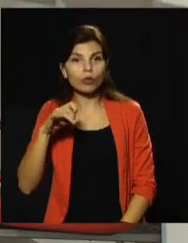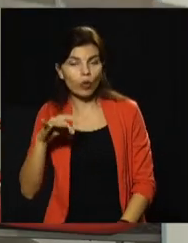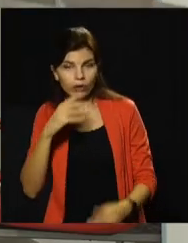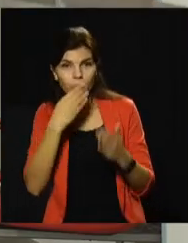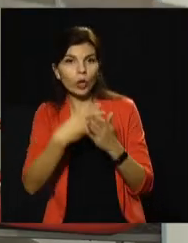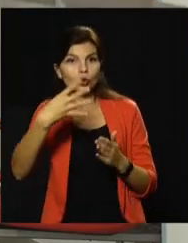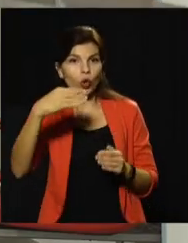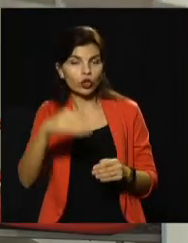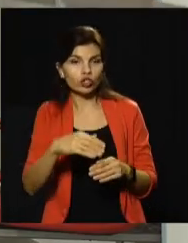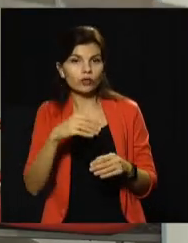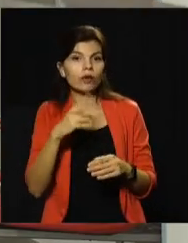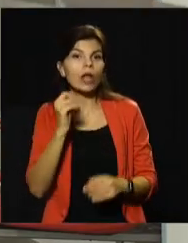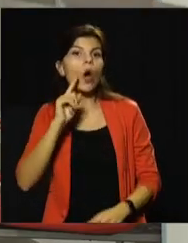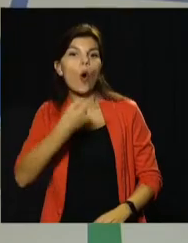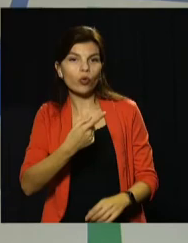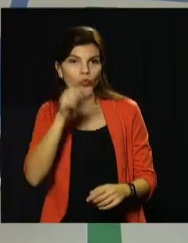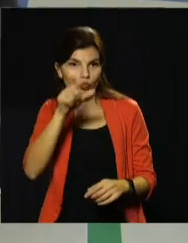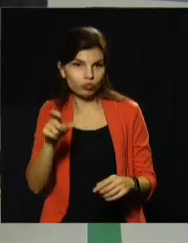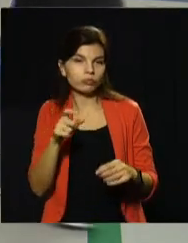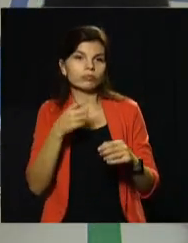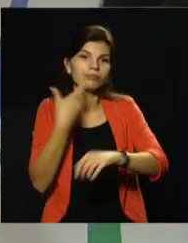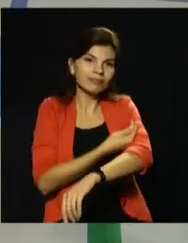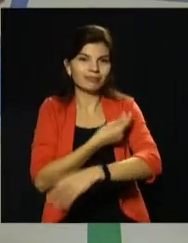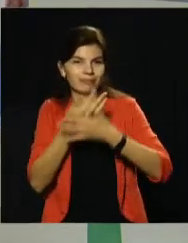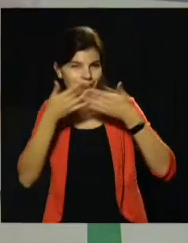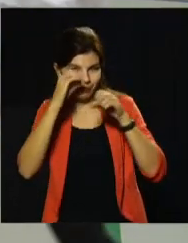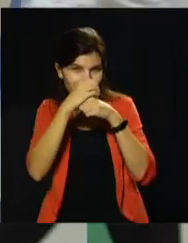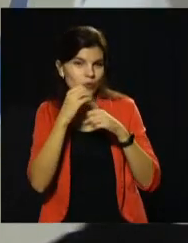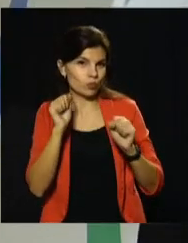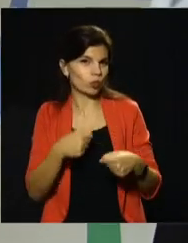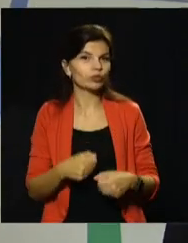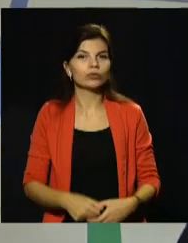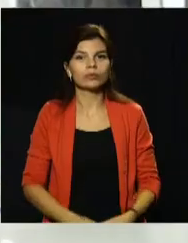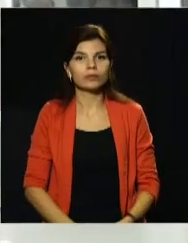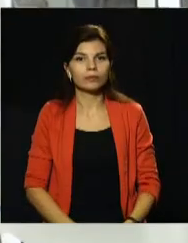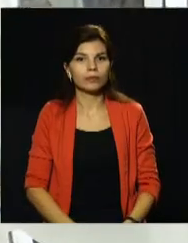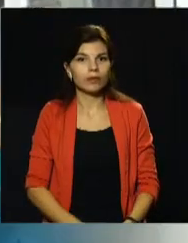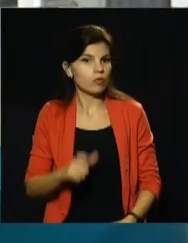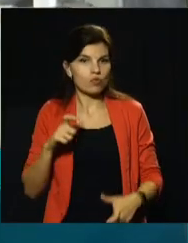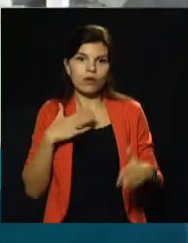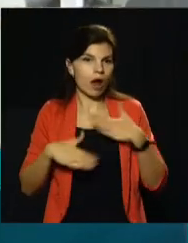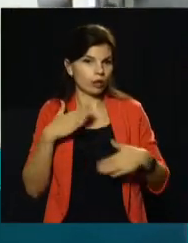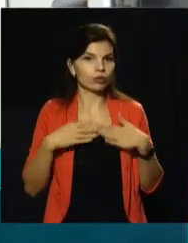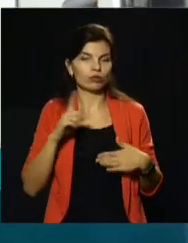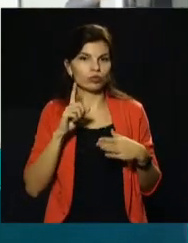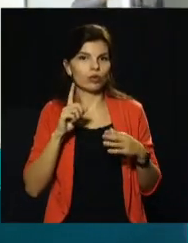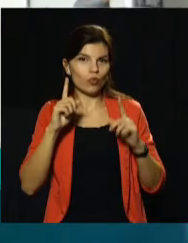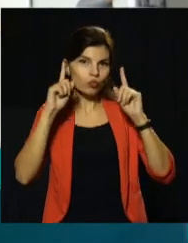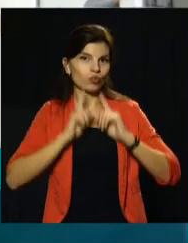обслуговують понад 40 тисяч пацієнтів на рік. Люди радіють, нарешті в лікарні створили комфортні умови. Желательно продлить це на